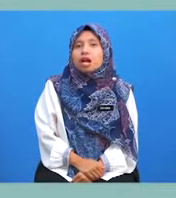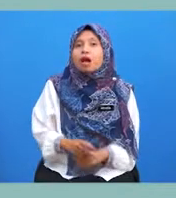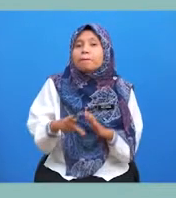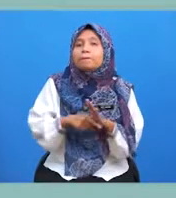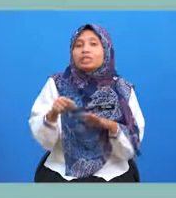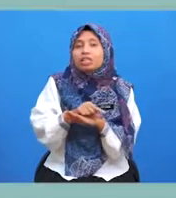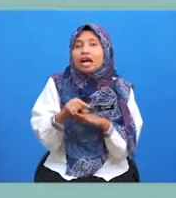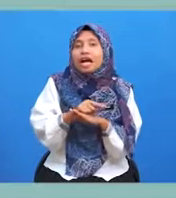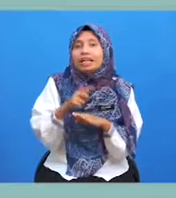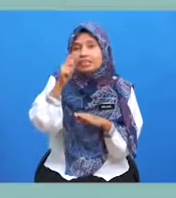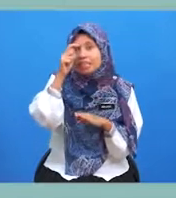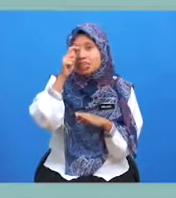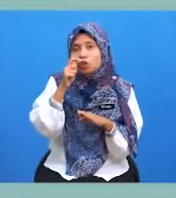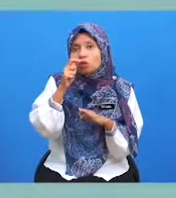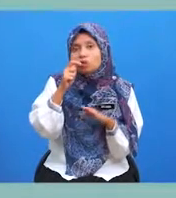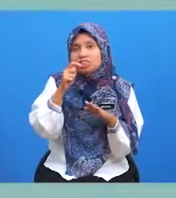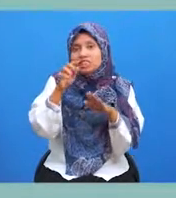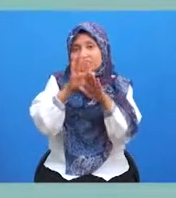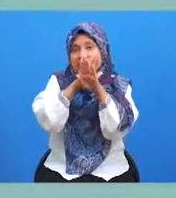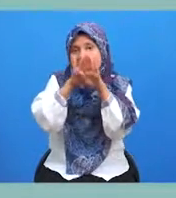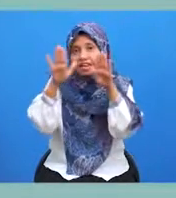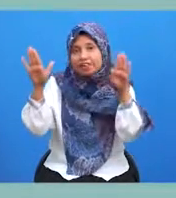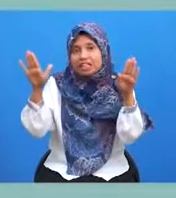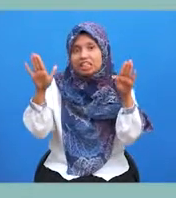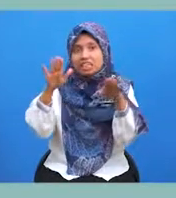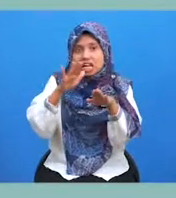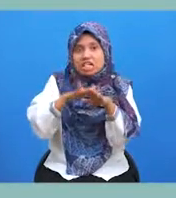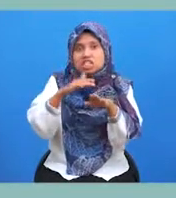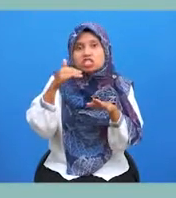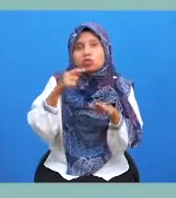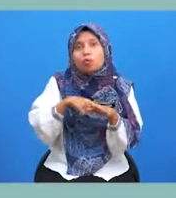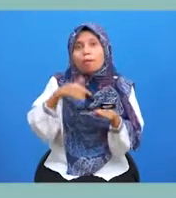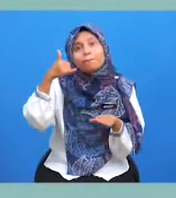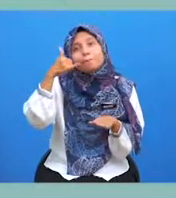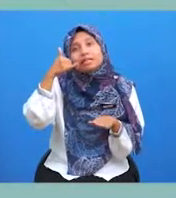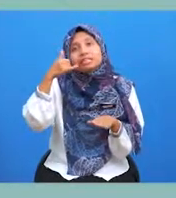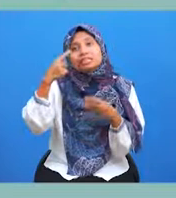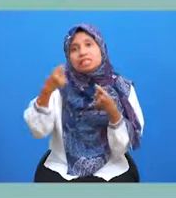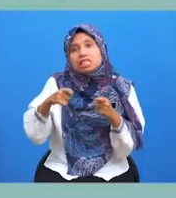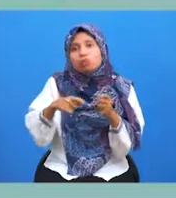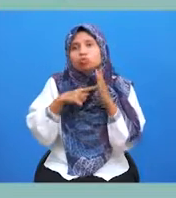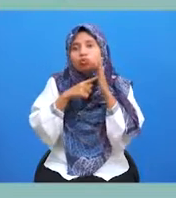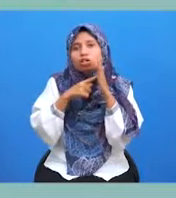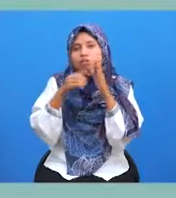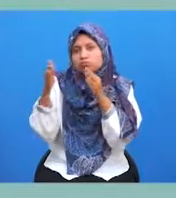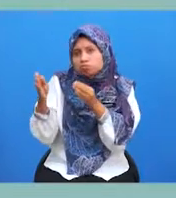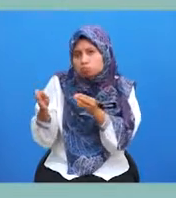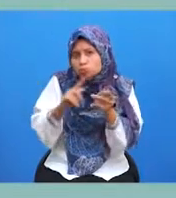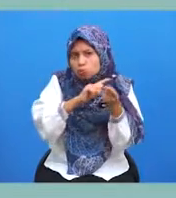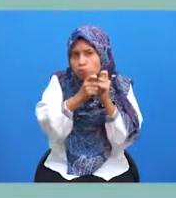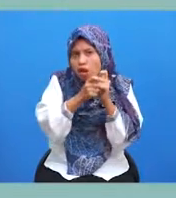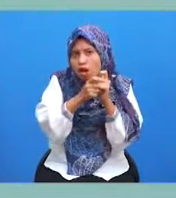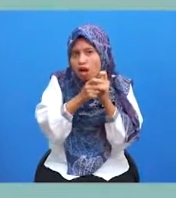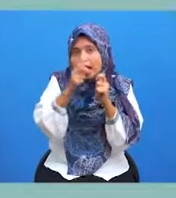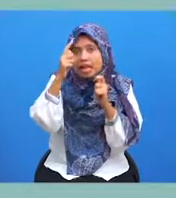Penggunaan teknologi skrin sentuh pada telefon pintar telah menunjukkan peralihan